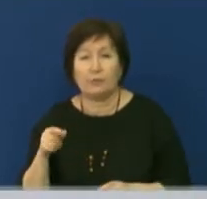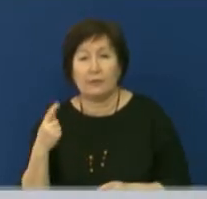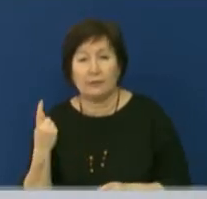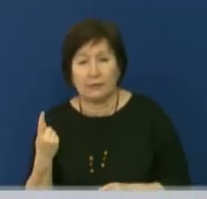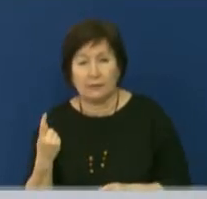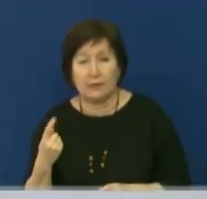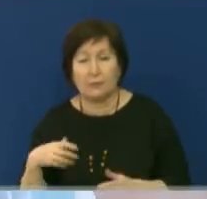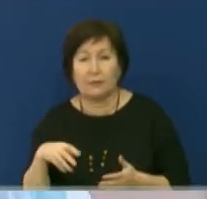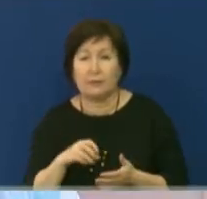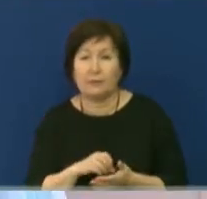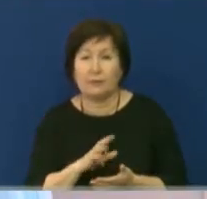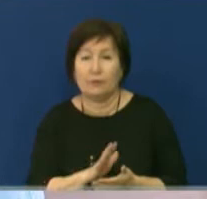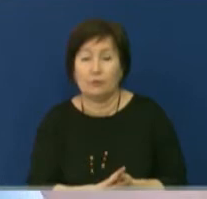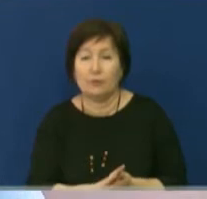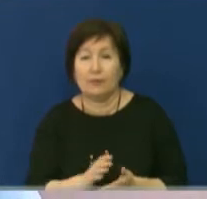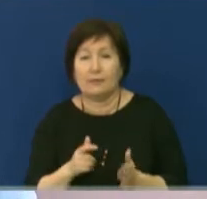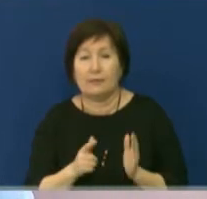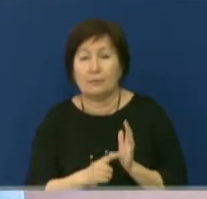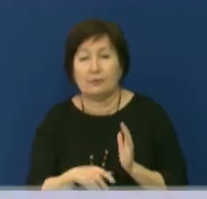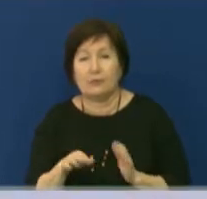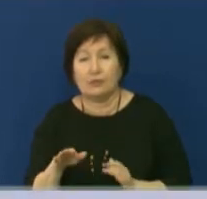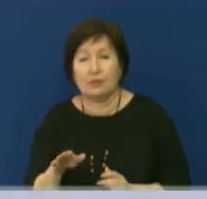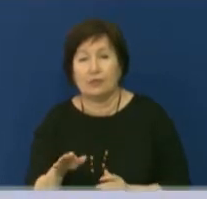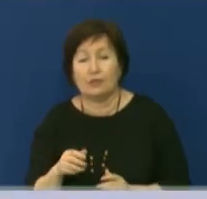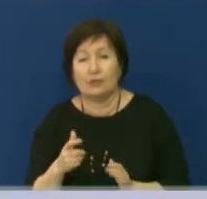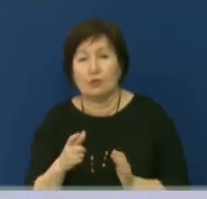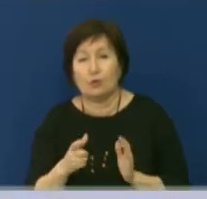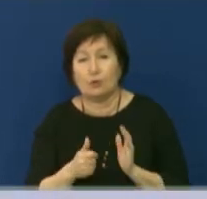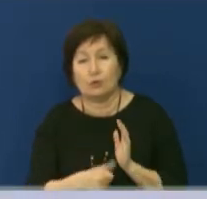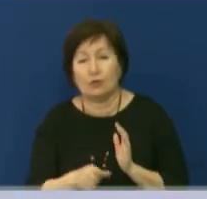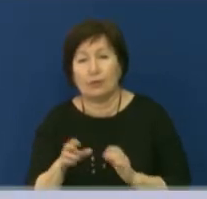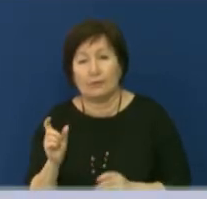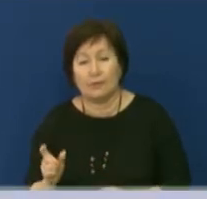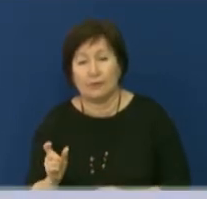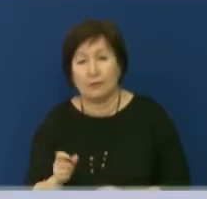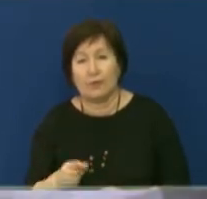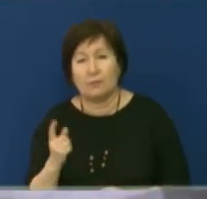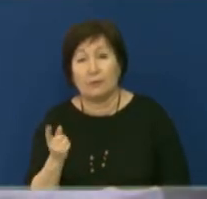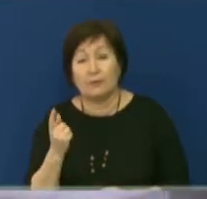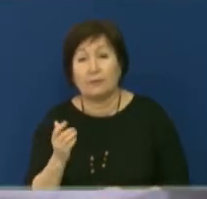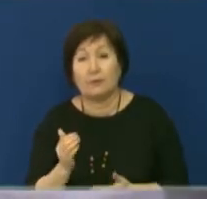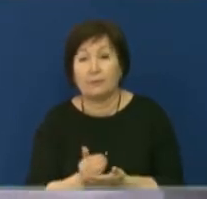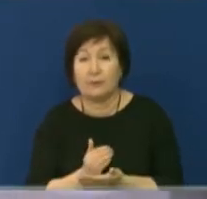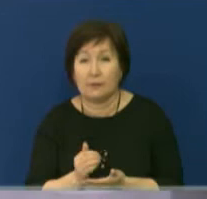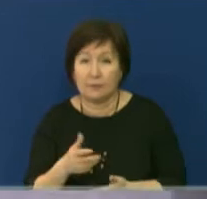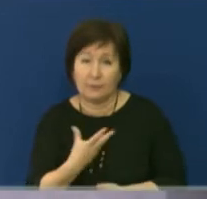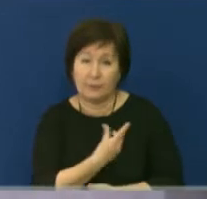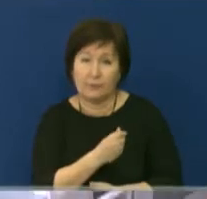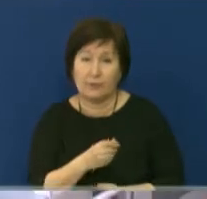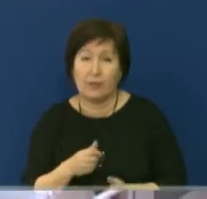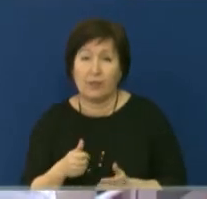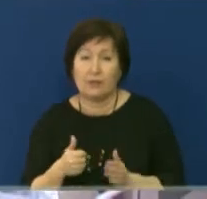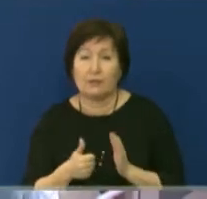Пациенты поликлиники получают вакцины «Спутник Ви», «Казвак» и «Синофарм». Первым компонентом привито 7 635